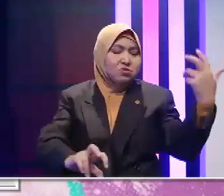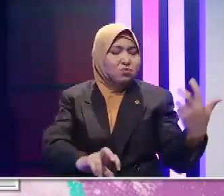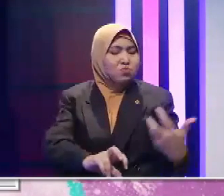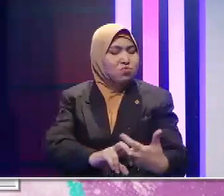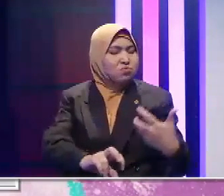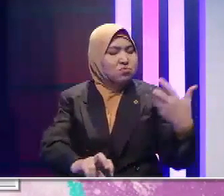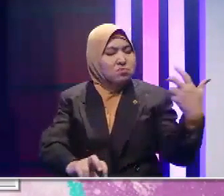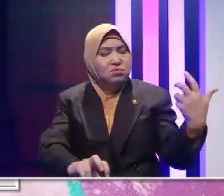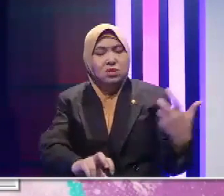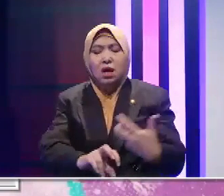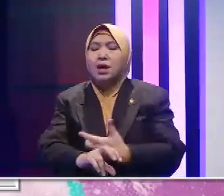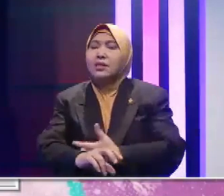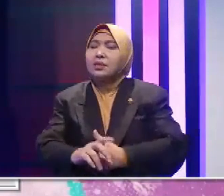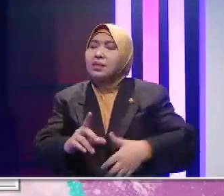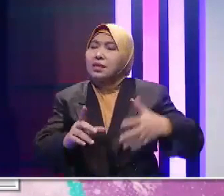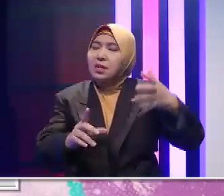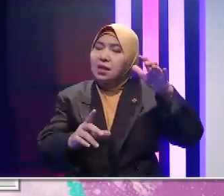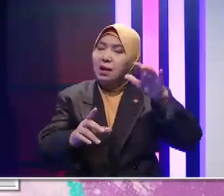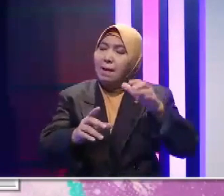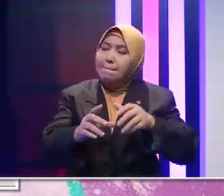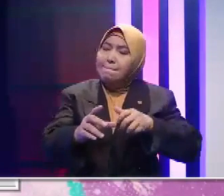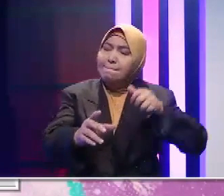asab min